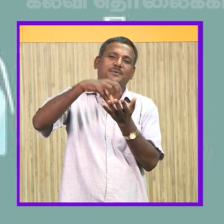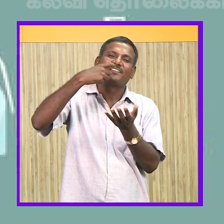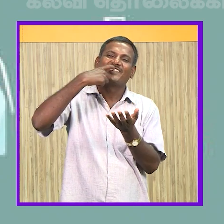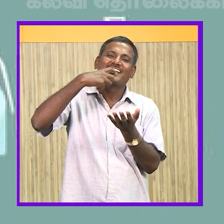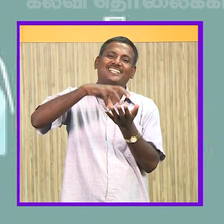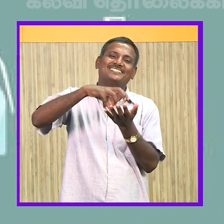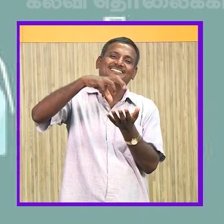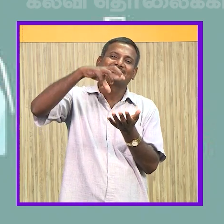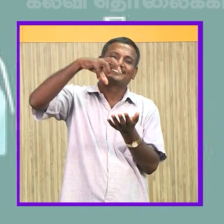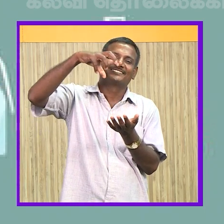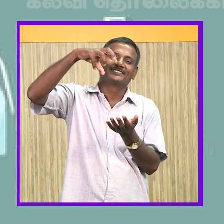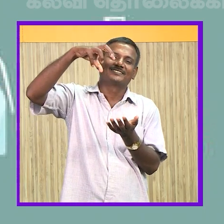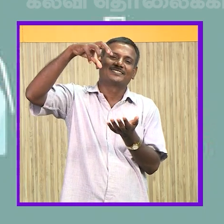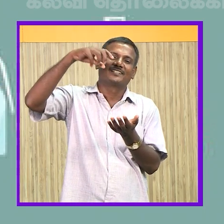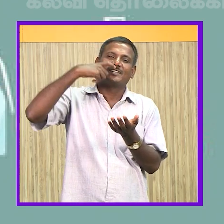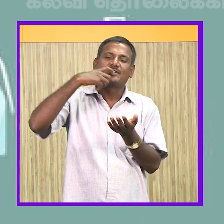என்ன நடக்குது பாருங்க,